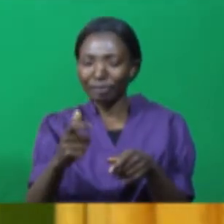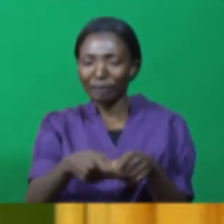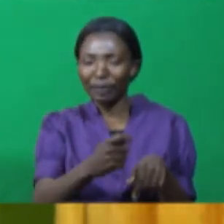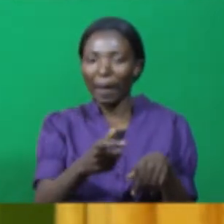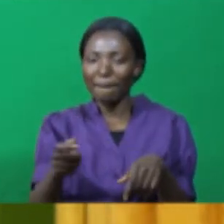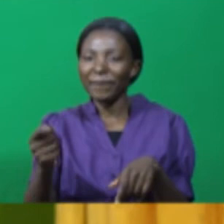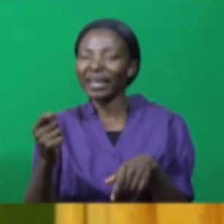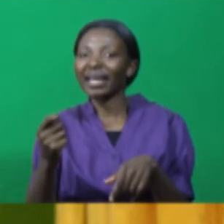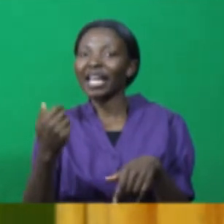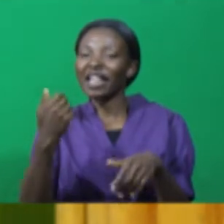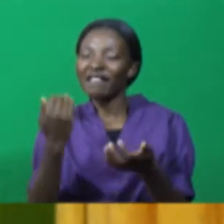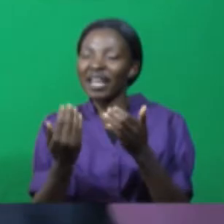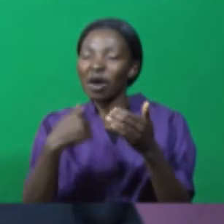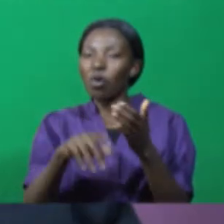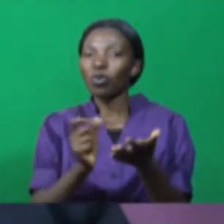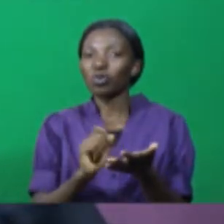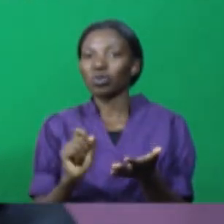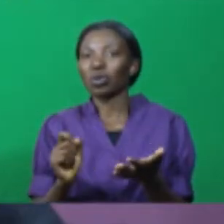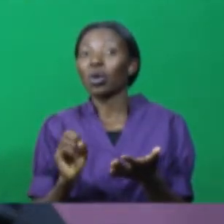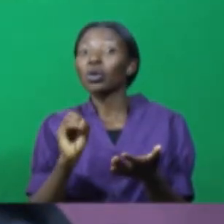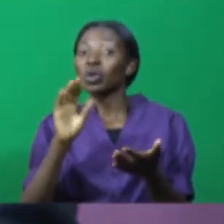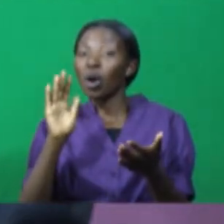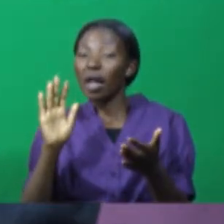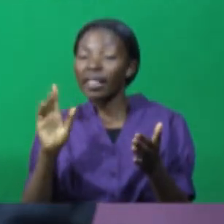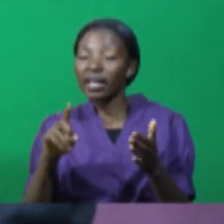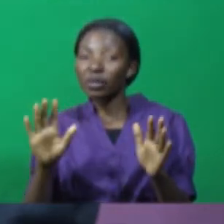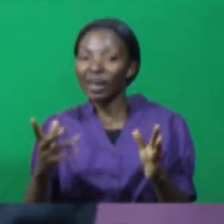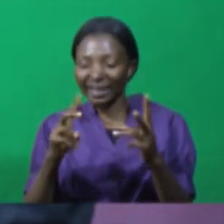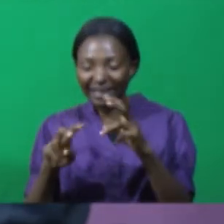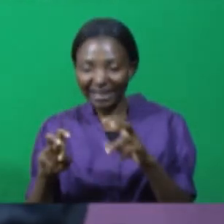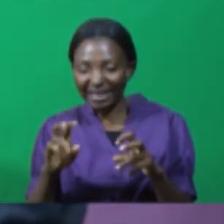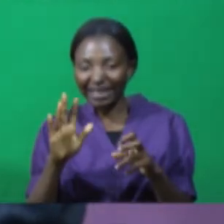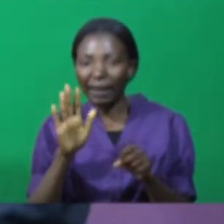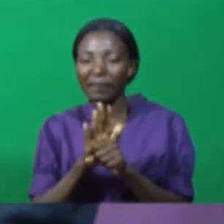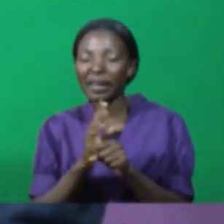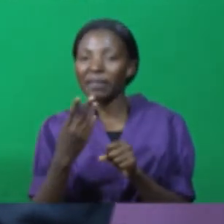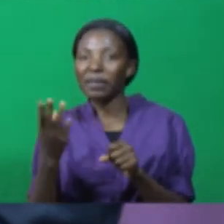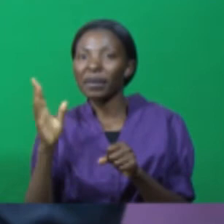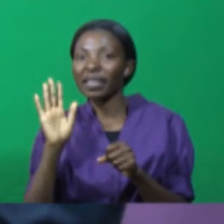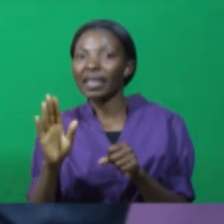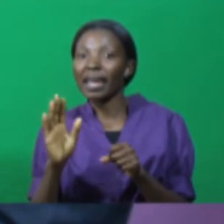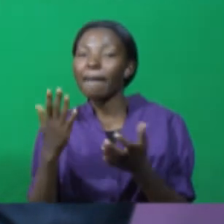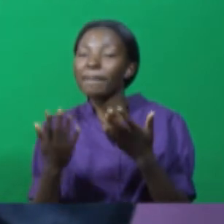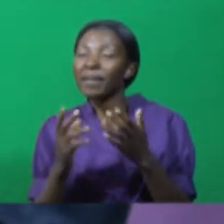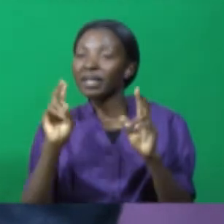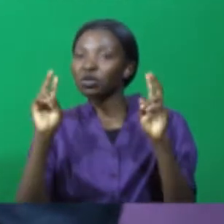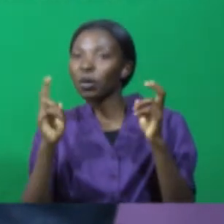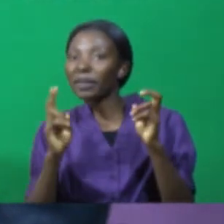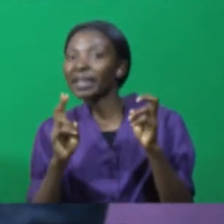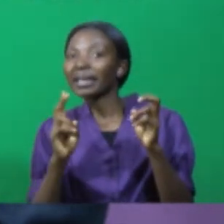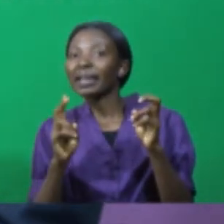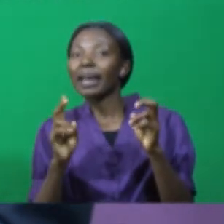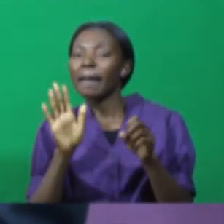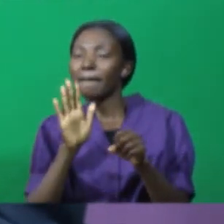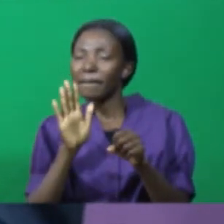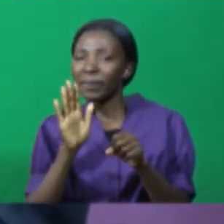riya vachiendesa vana kuchikoro. But pastor ndozvikutsvagwa nevanhu seka komadi kutangira ipapa apo pamama muchiti musoro wenye zvinoitwa namwari